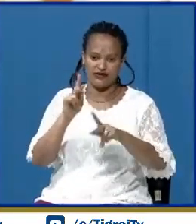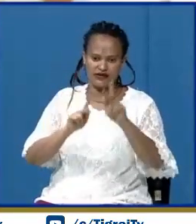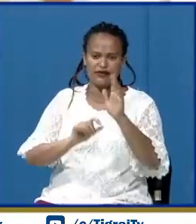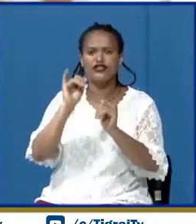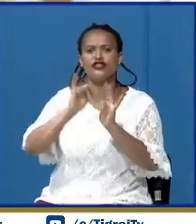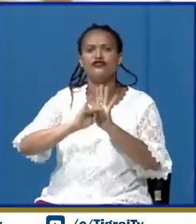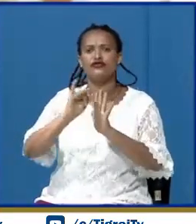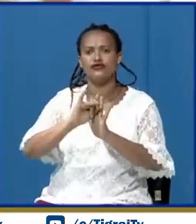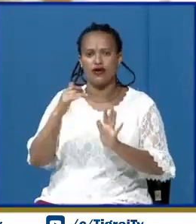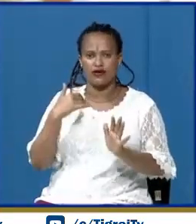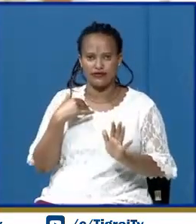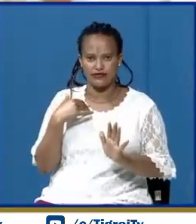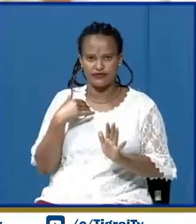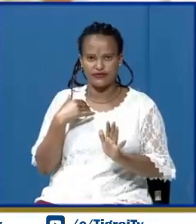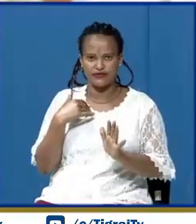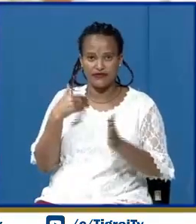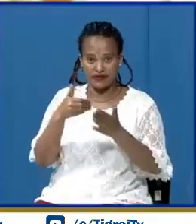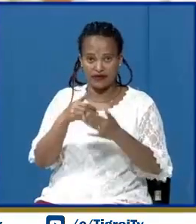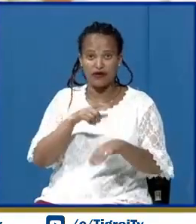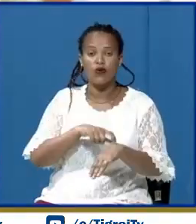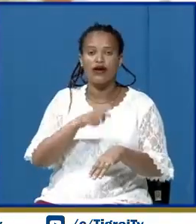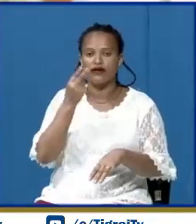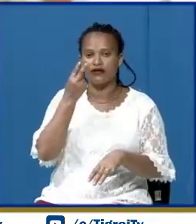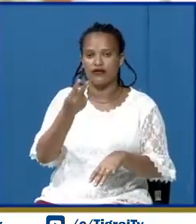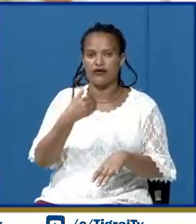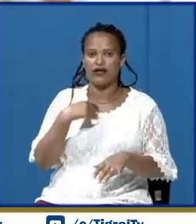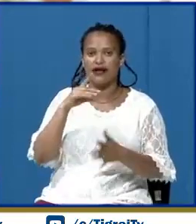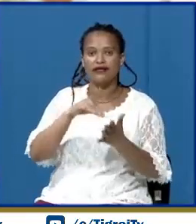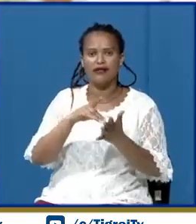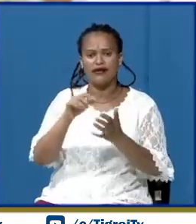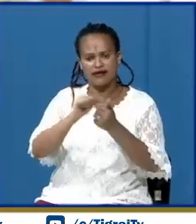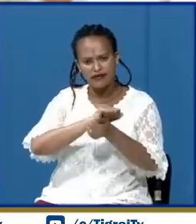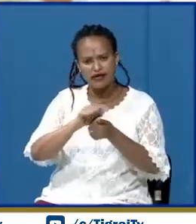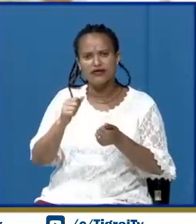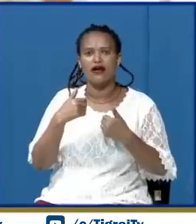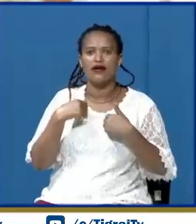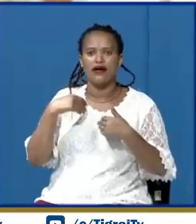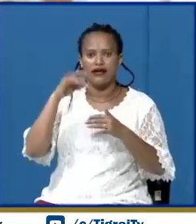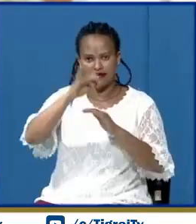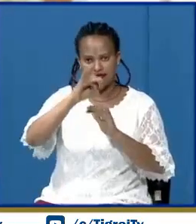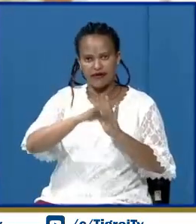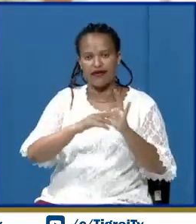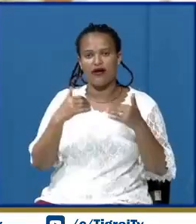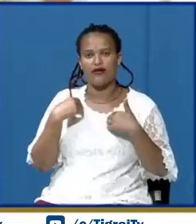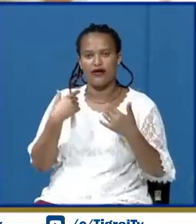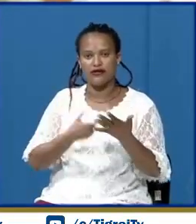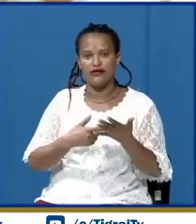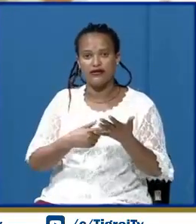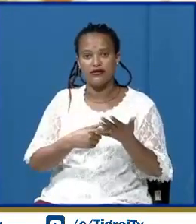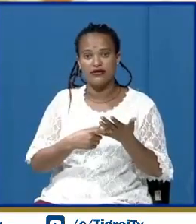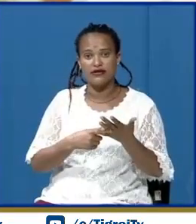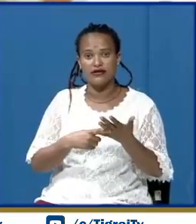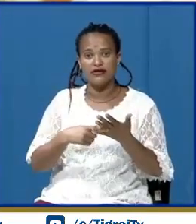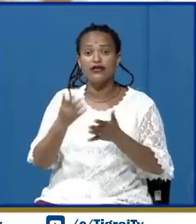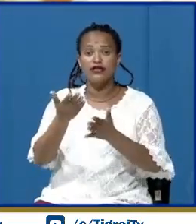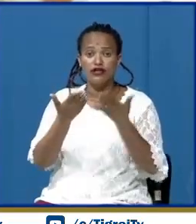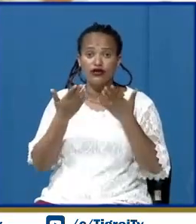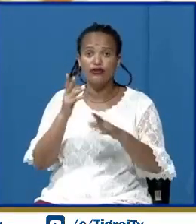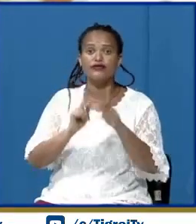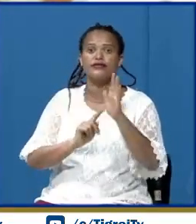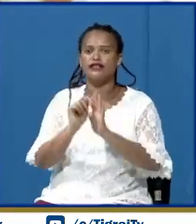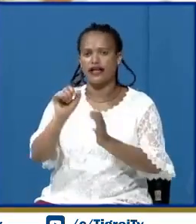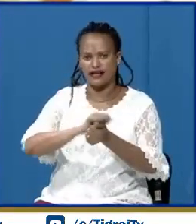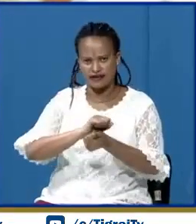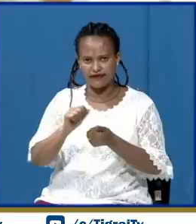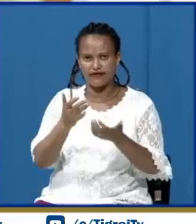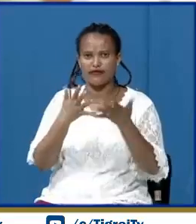ይጭፍጭፍዎ ኣለዉ ማለት እዩ ኣብ ቀረባ እዋናት ንሪኦ ኣለና ከተማታት ይበርስ ኣለዋ ይድብደብ ኣለዋ እዙይ ክቱር ድልቶም ህዝቢ ትግራይ ክትፀንት